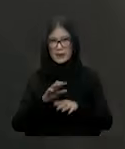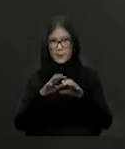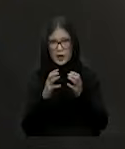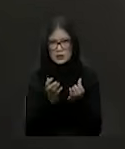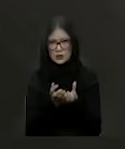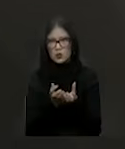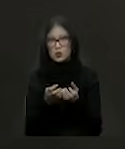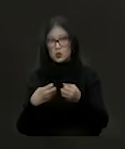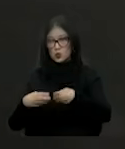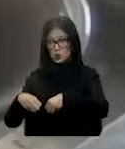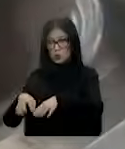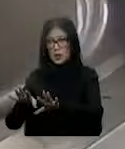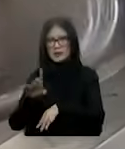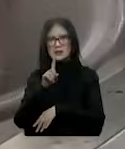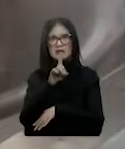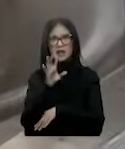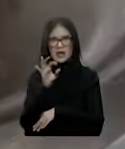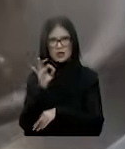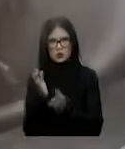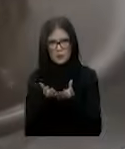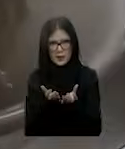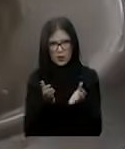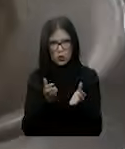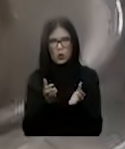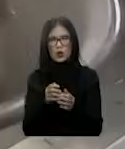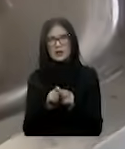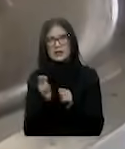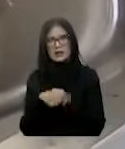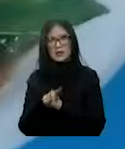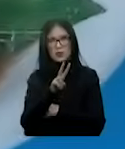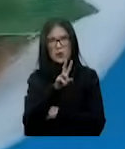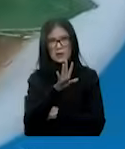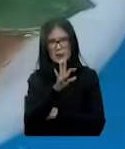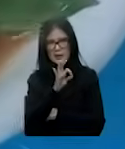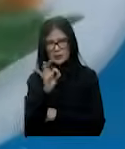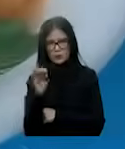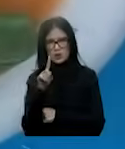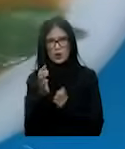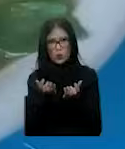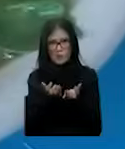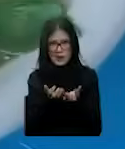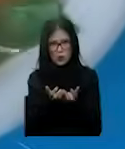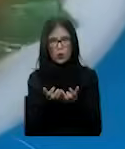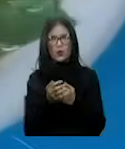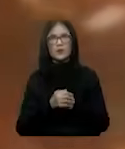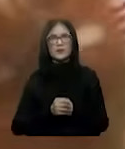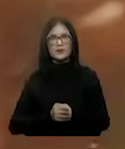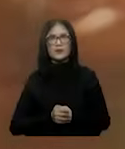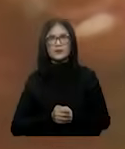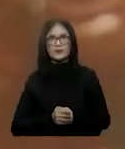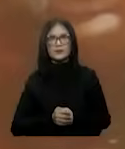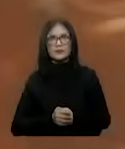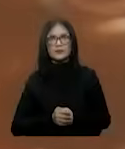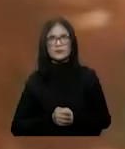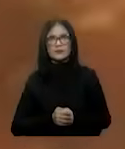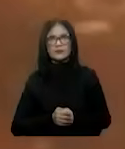ini terjual hingga 100 porsi dengan harga Rp25.000 per porsi. Dari Demak, Jawa Tengah, Sukma Wijaya, iNews